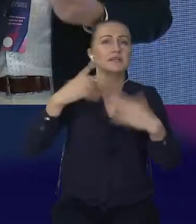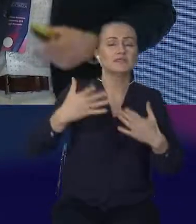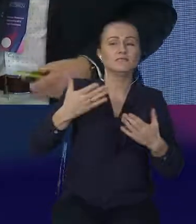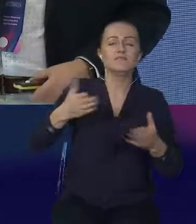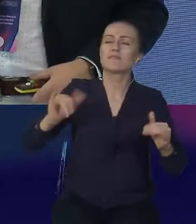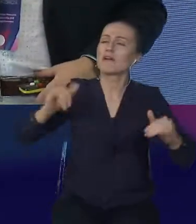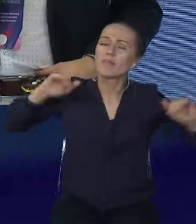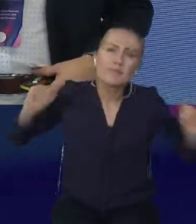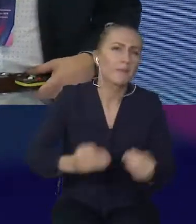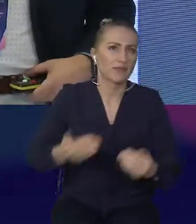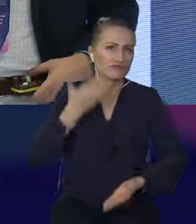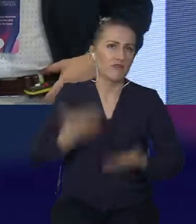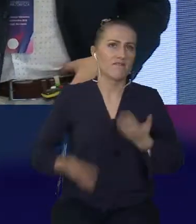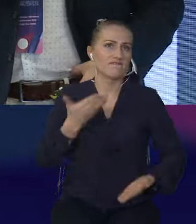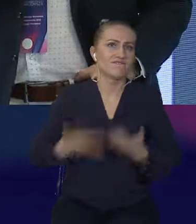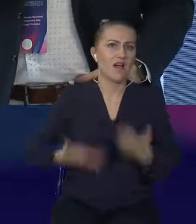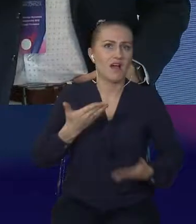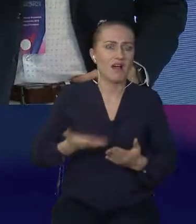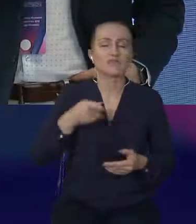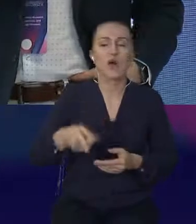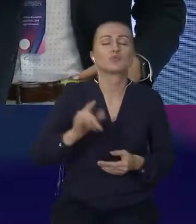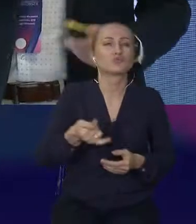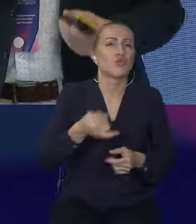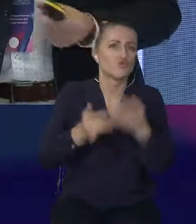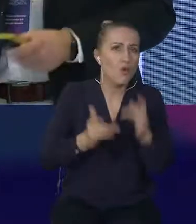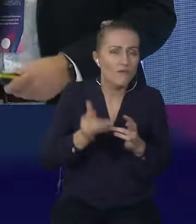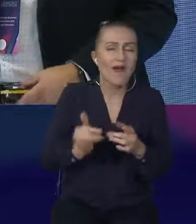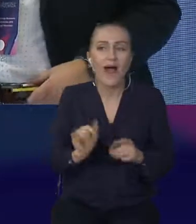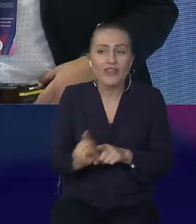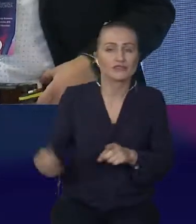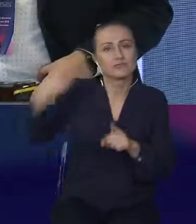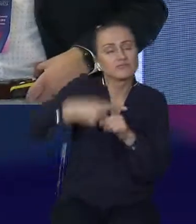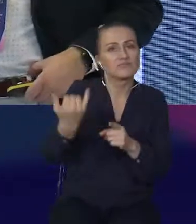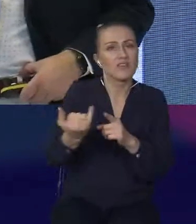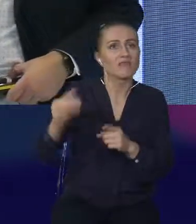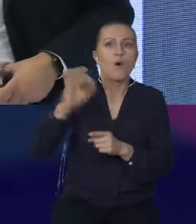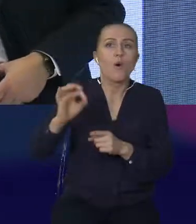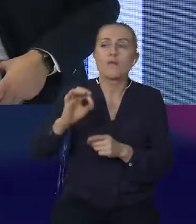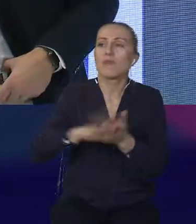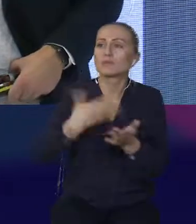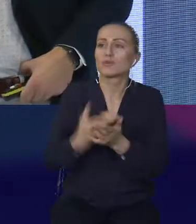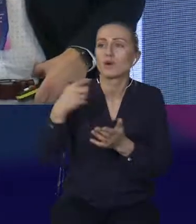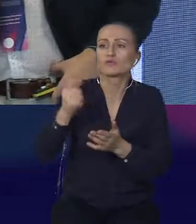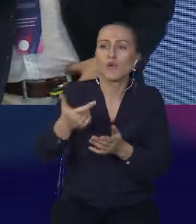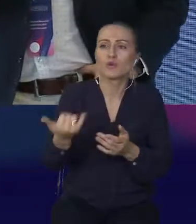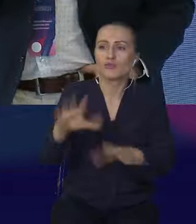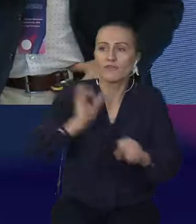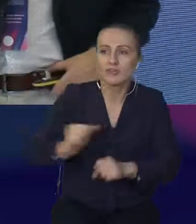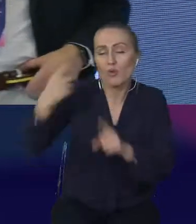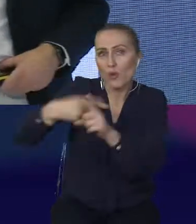obniżenia maksymalnie wagi takiego produktu, a dodania mu innych właściwości mechanicznych. Nam się to